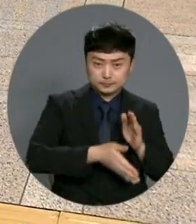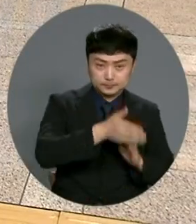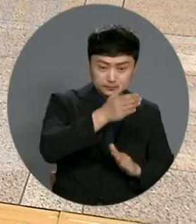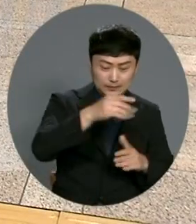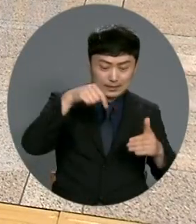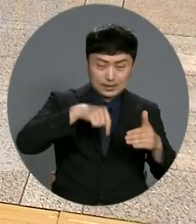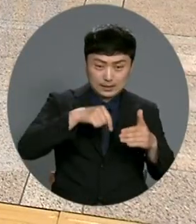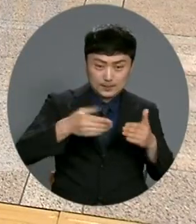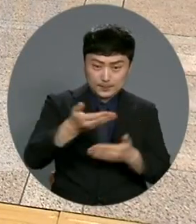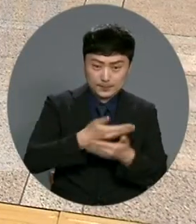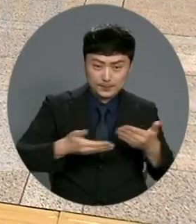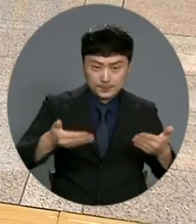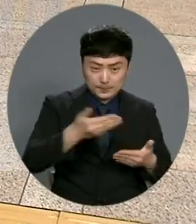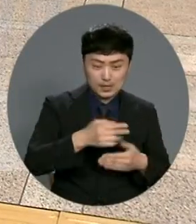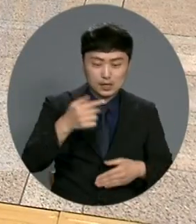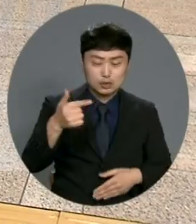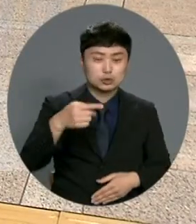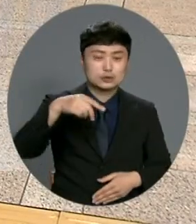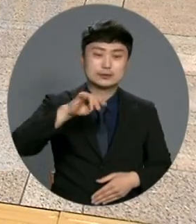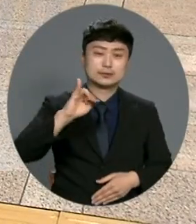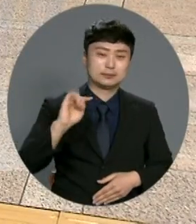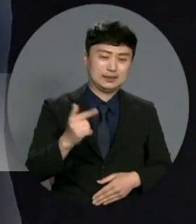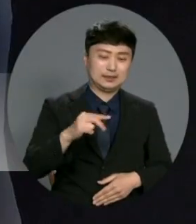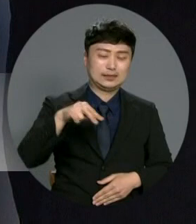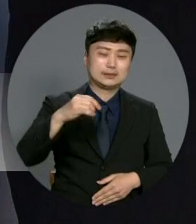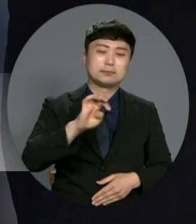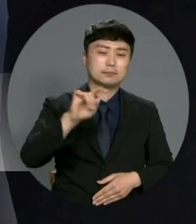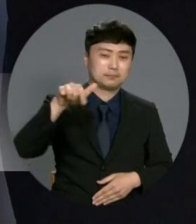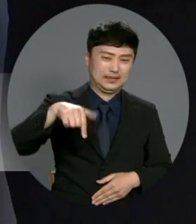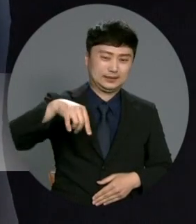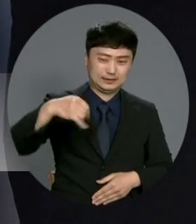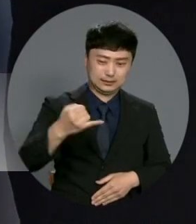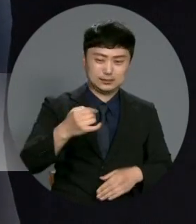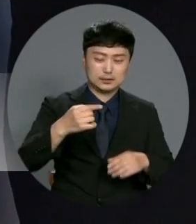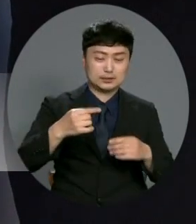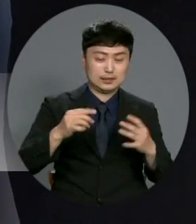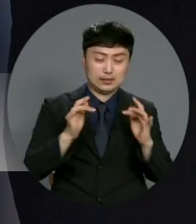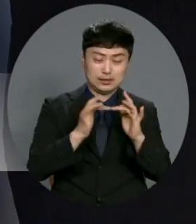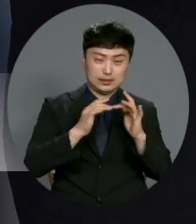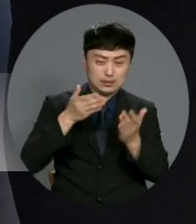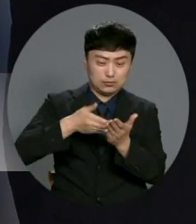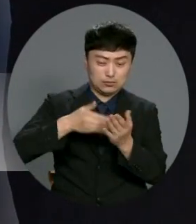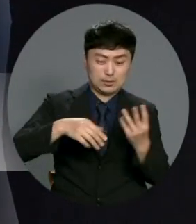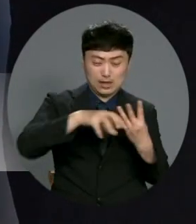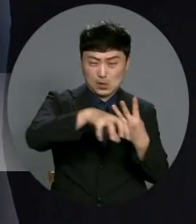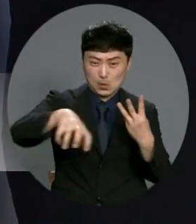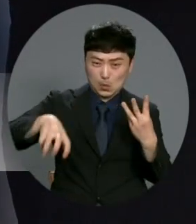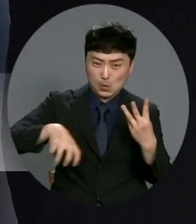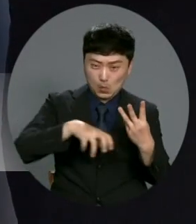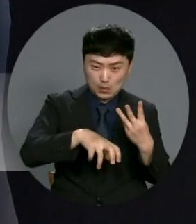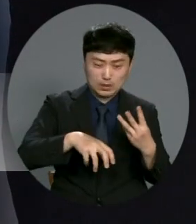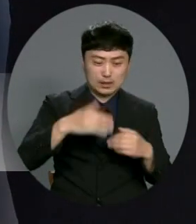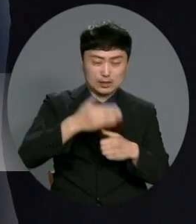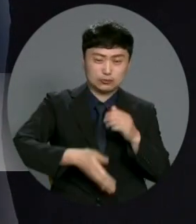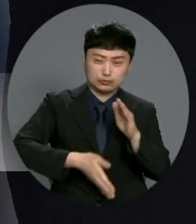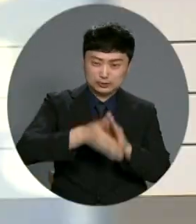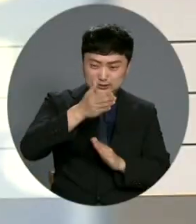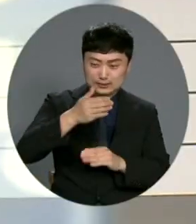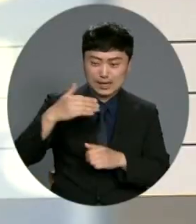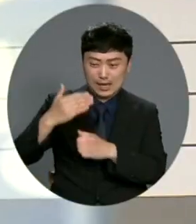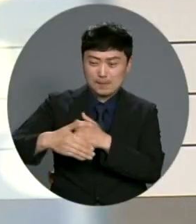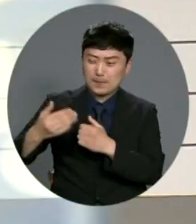내부 통신망에 뉴스민과 스픽스 대구, 프레시안 등 인터넷 언론 세 곳에 대해서도 대구 MBC와